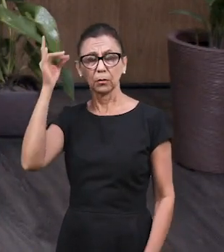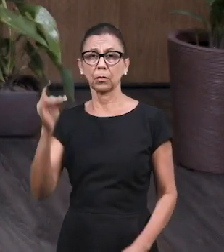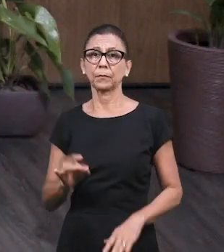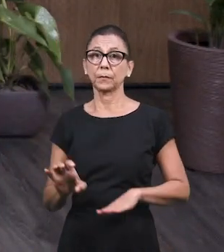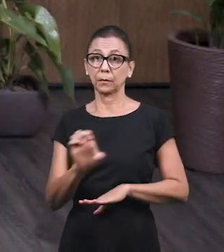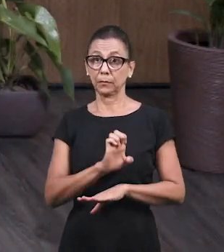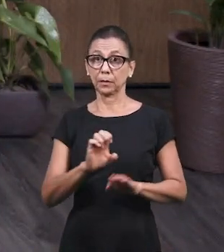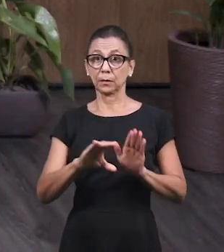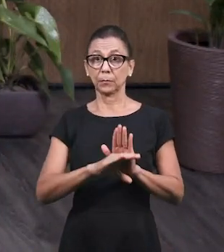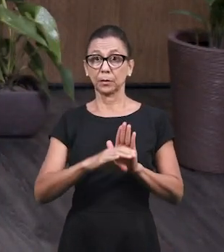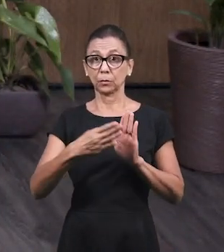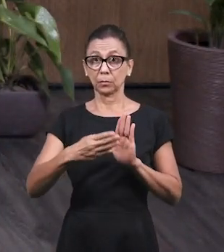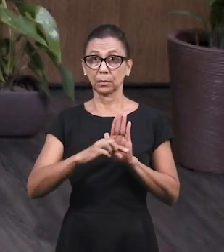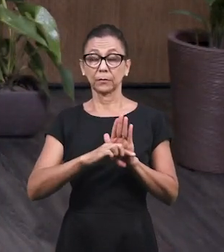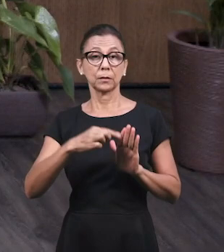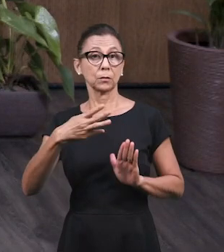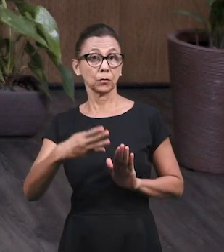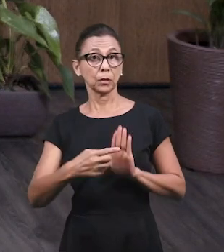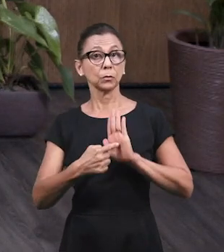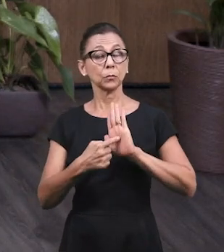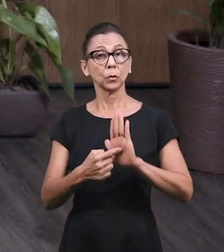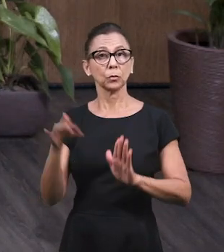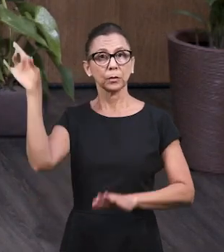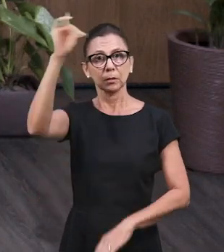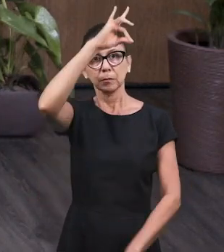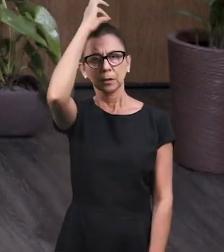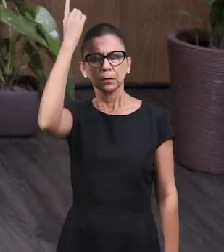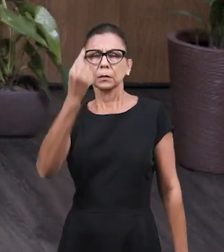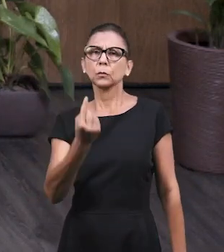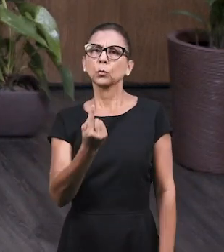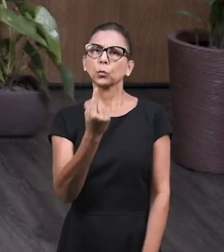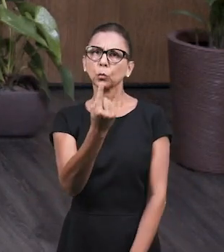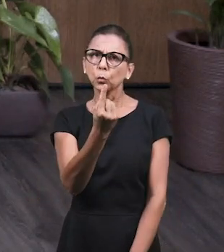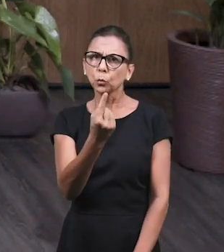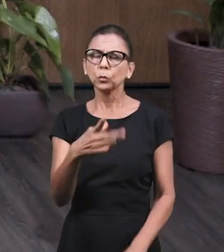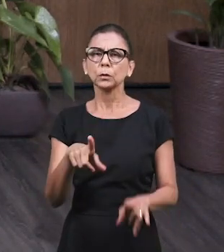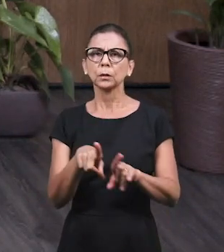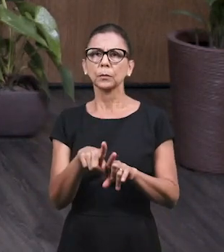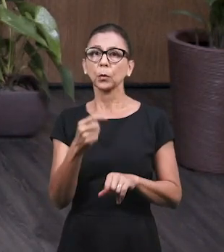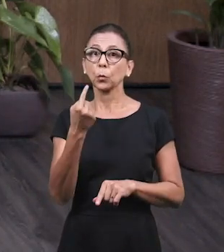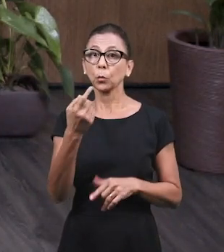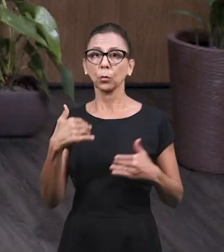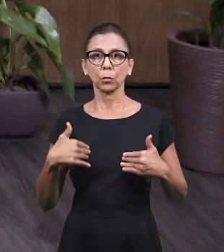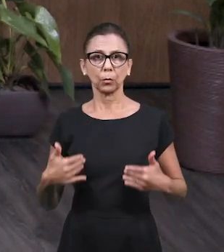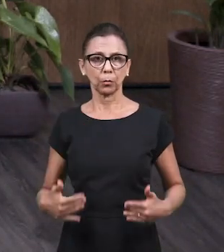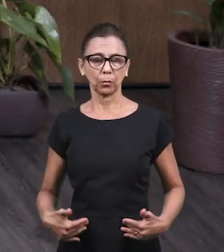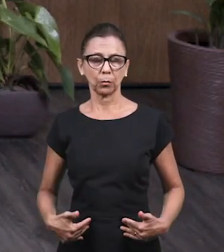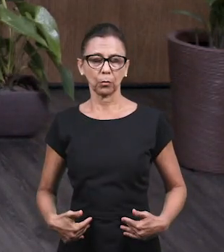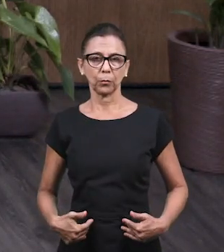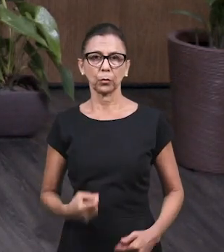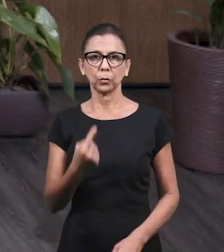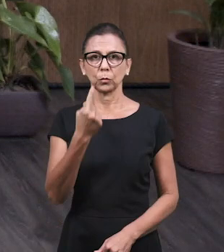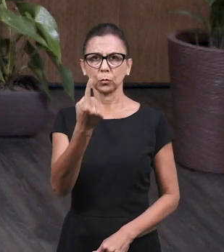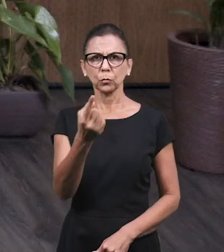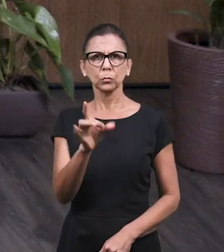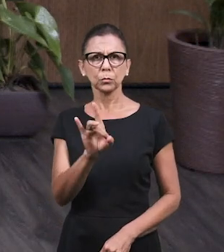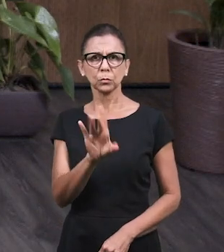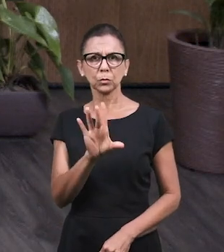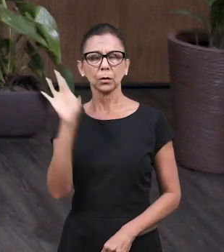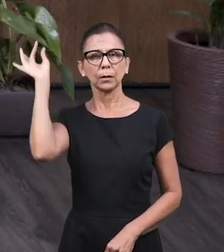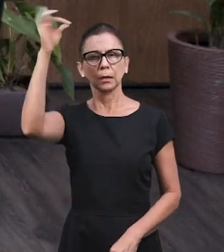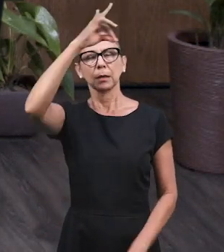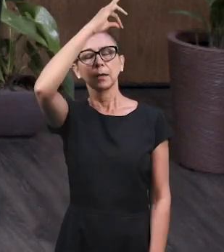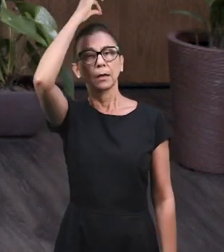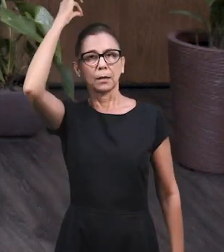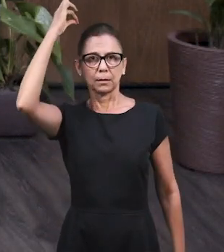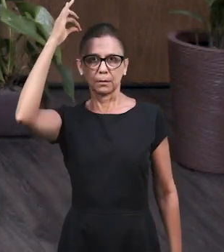spirituels. Pourquoi? Parce que l'esprit, voici Éphésiens 4, verset 4, l'esprit est un seul.